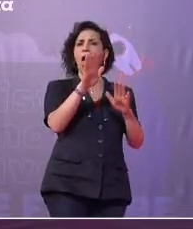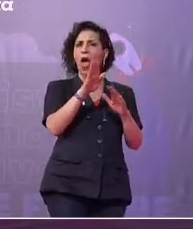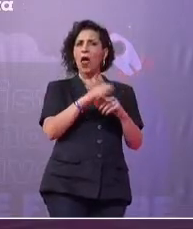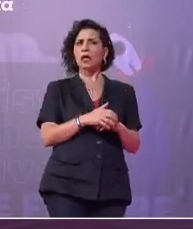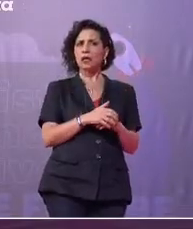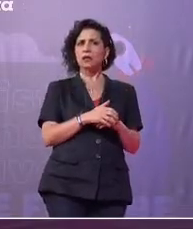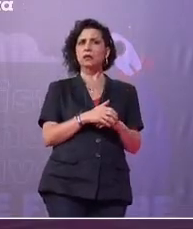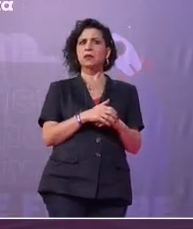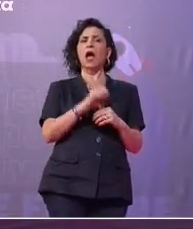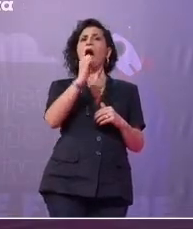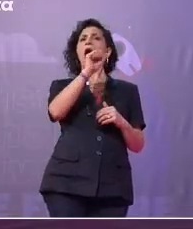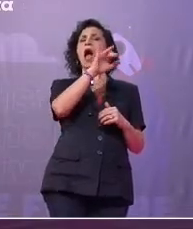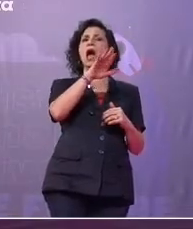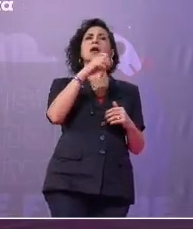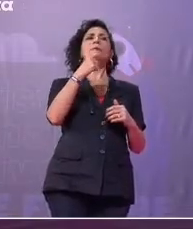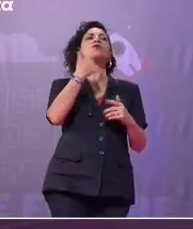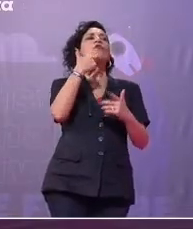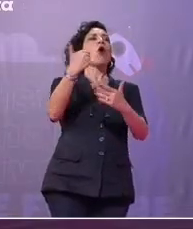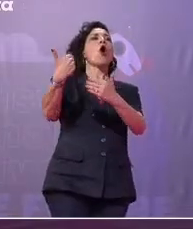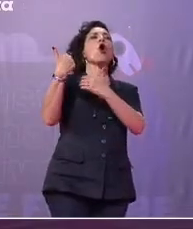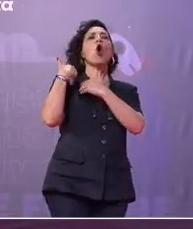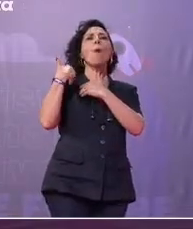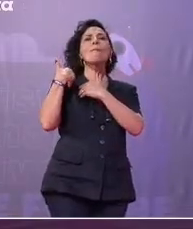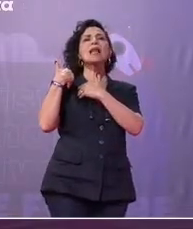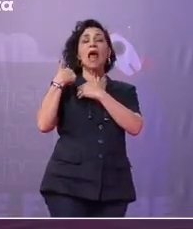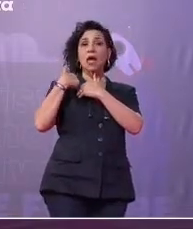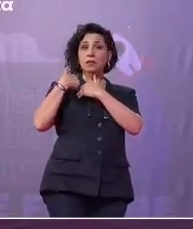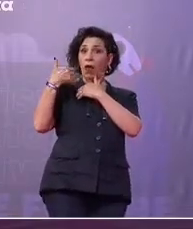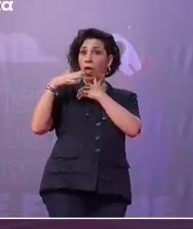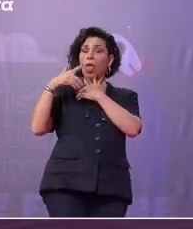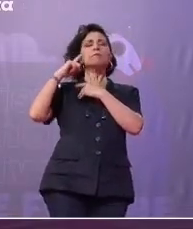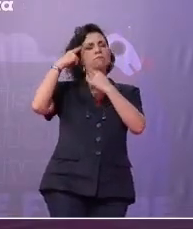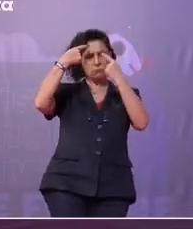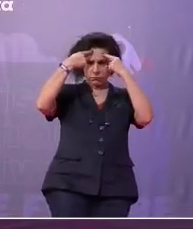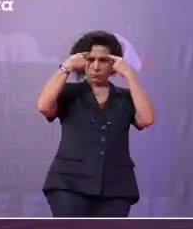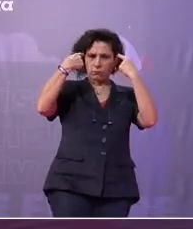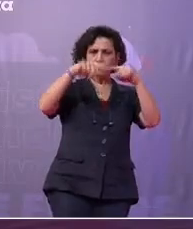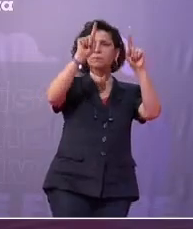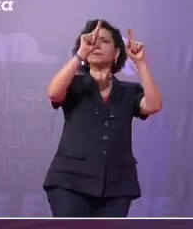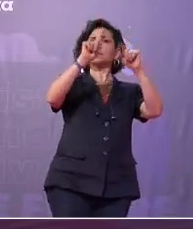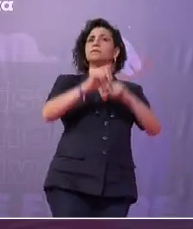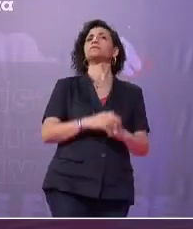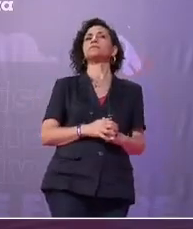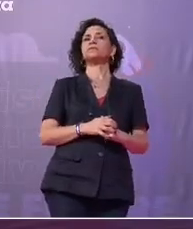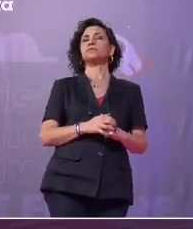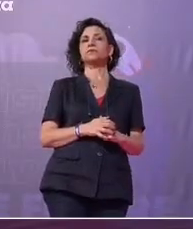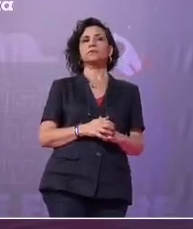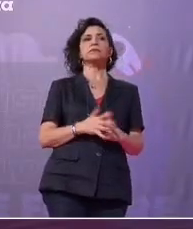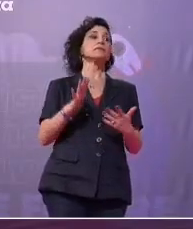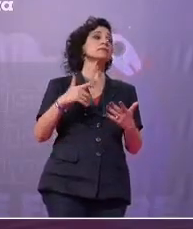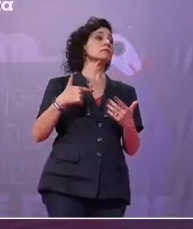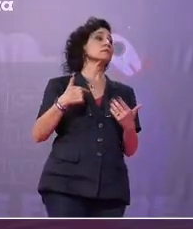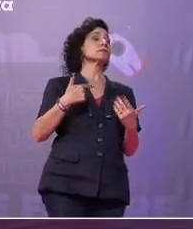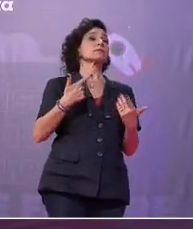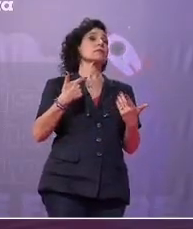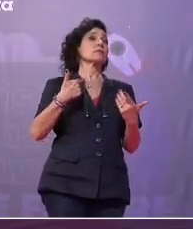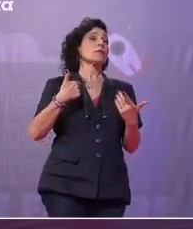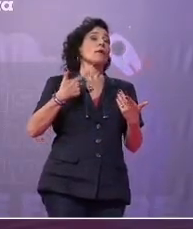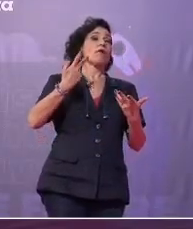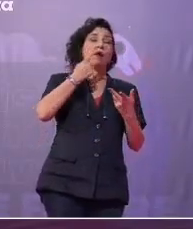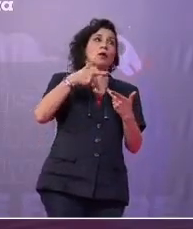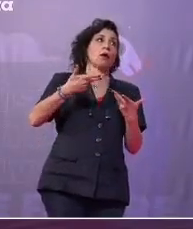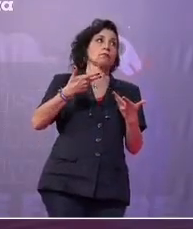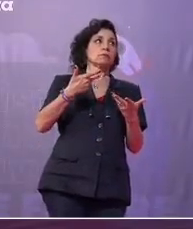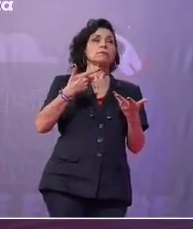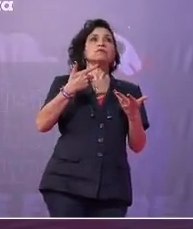di di competenza perché lavora un po' per noi ultimo entrare in questa gara non di non che abbiamo preso tutti i casi ma